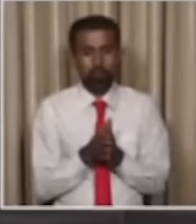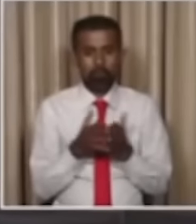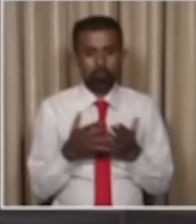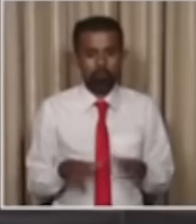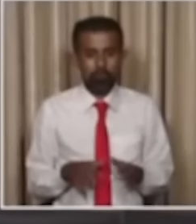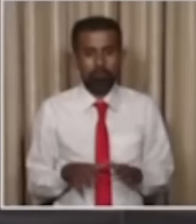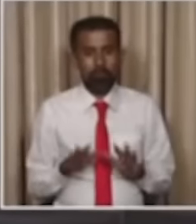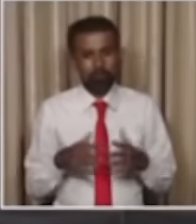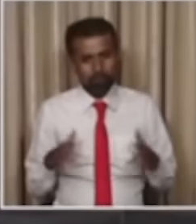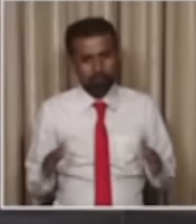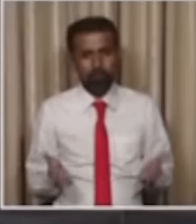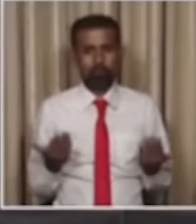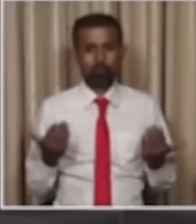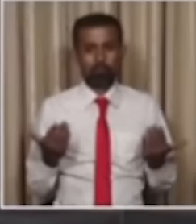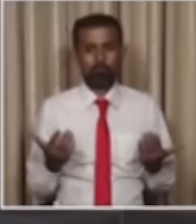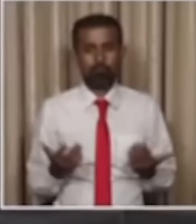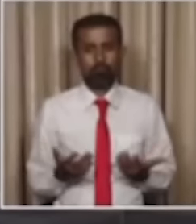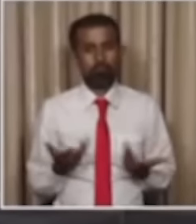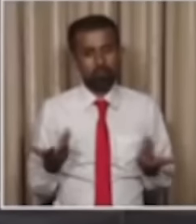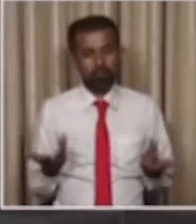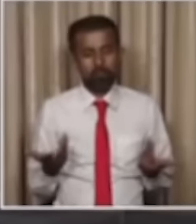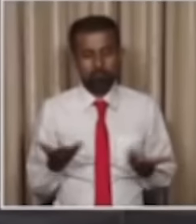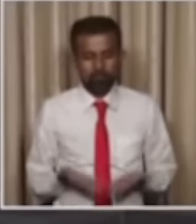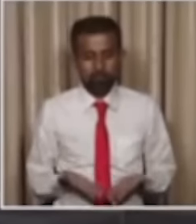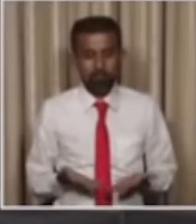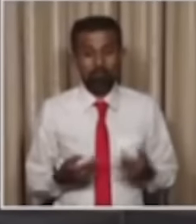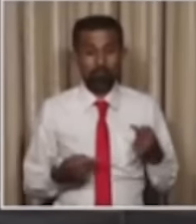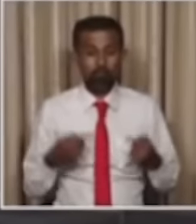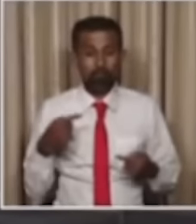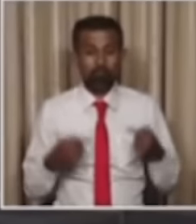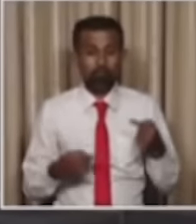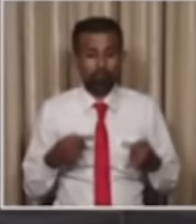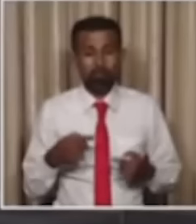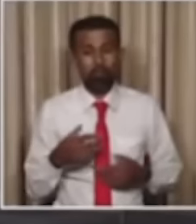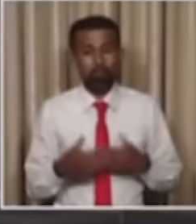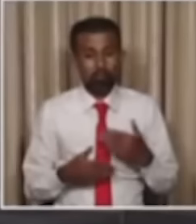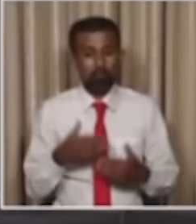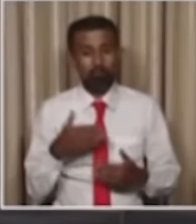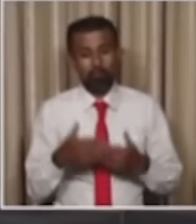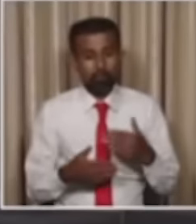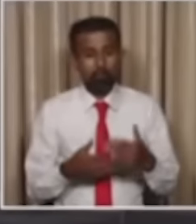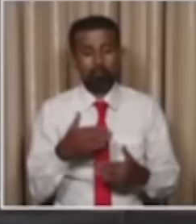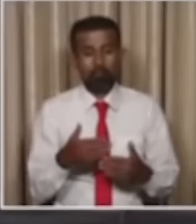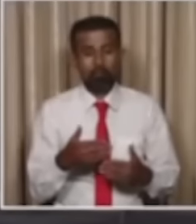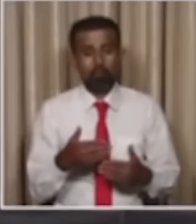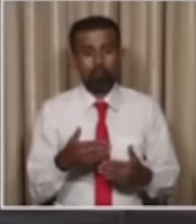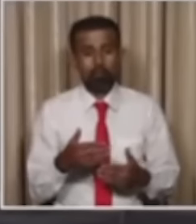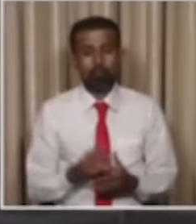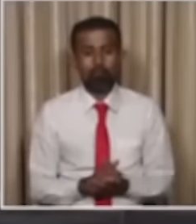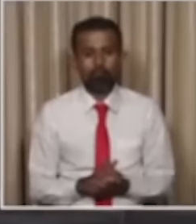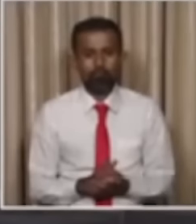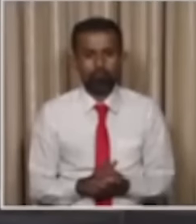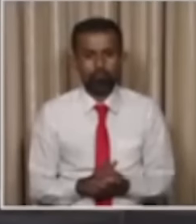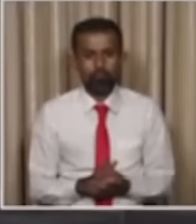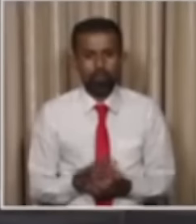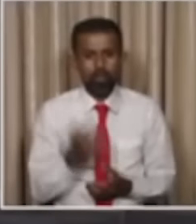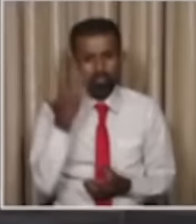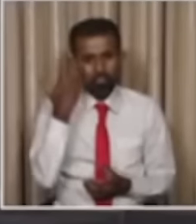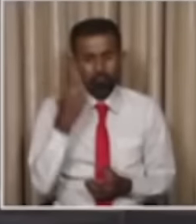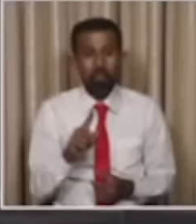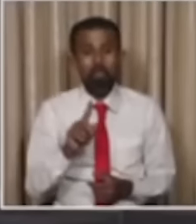මේක අවසන් කරමු. නැත්තම් මේ වැනි විවාද දිගින් දිගටම තියෙයි. දැන් මයිතනේ දවස්